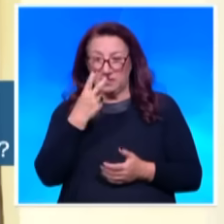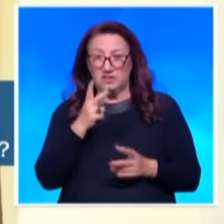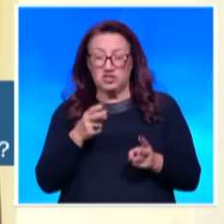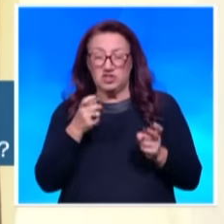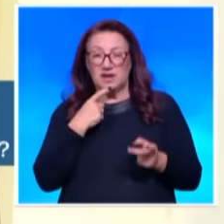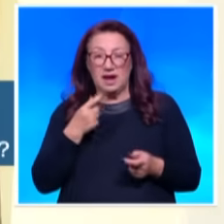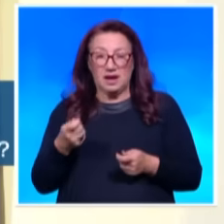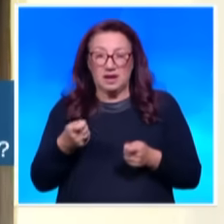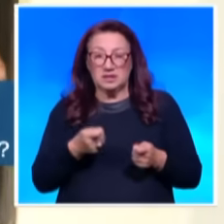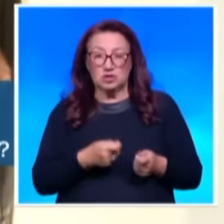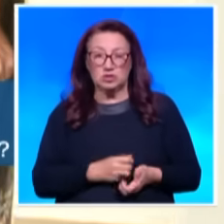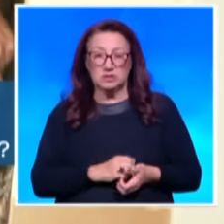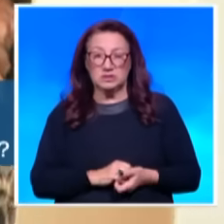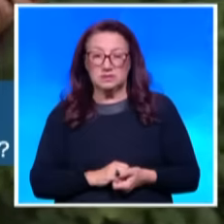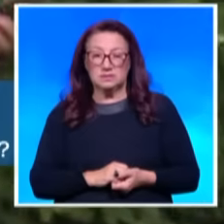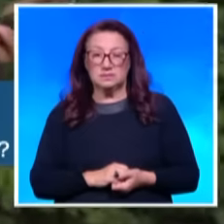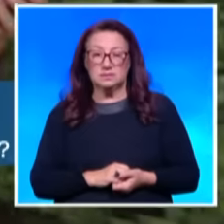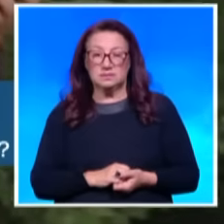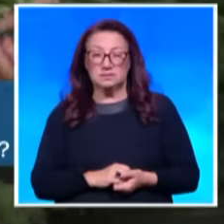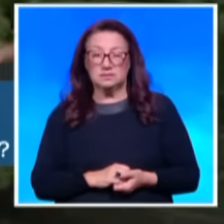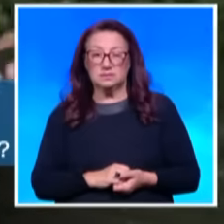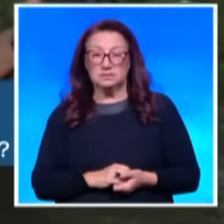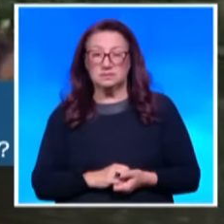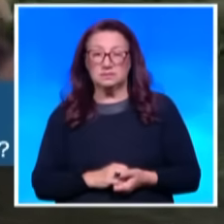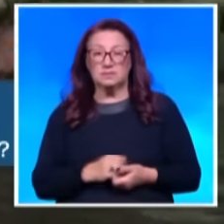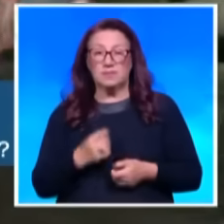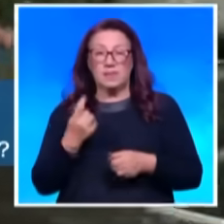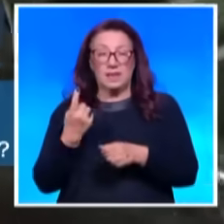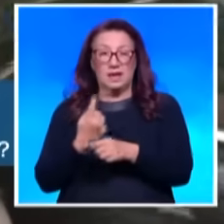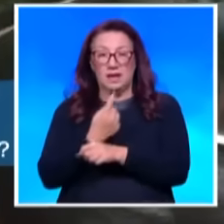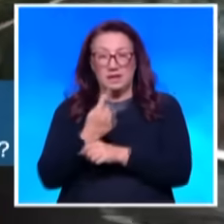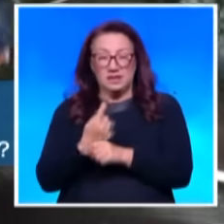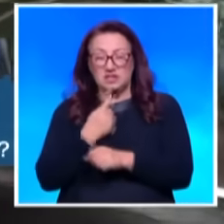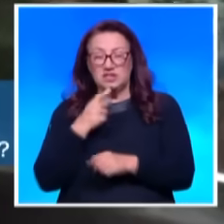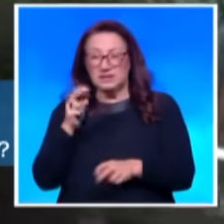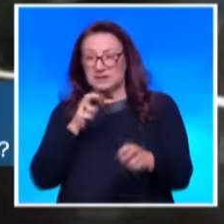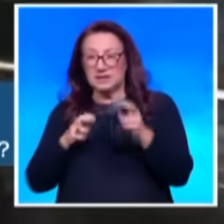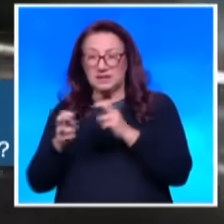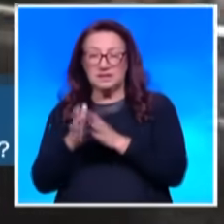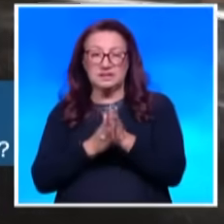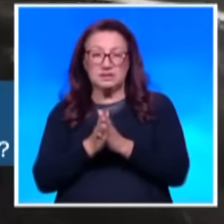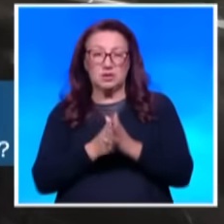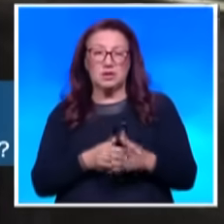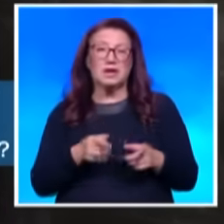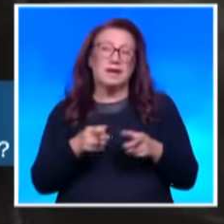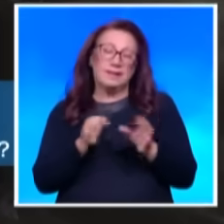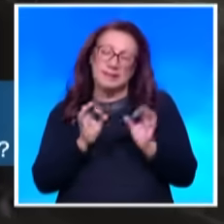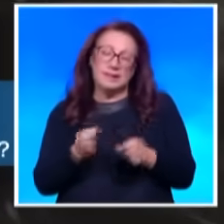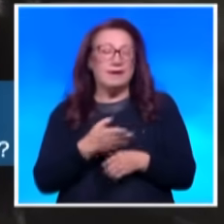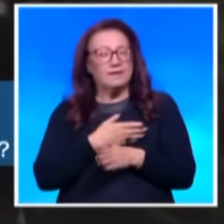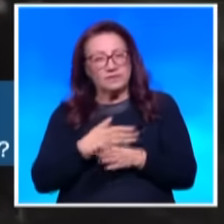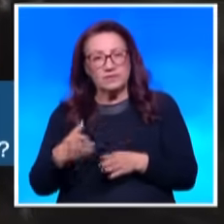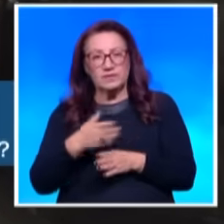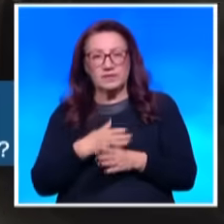на стълбичко. Един час ни отне този път да намерим хора. Така е всеки път. И